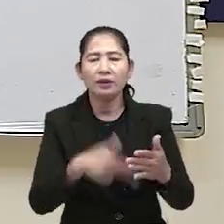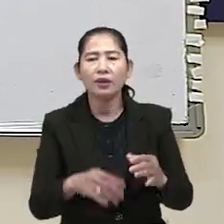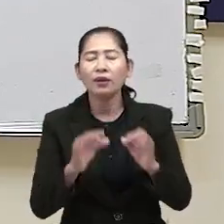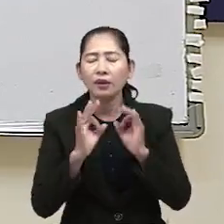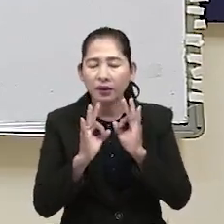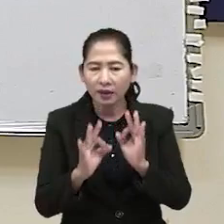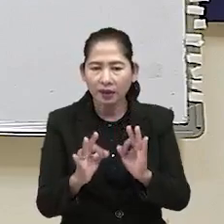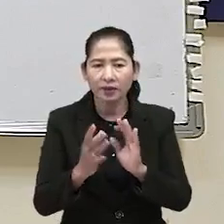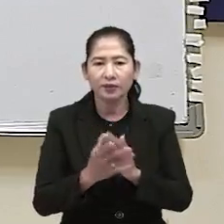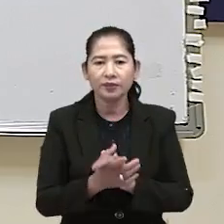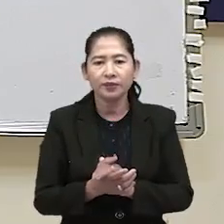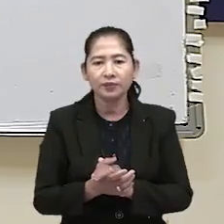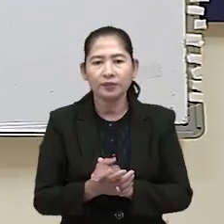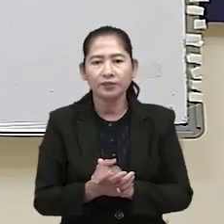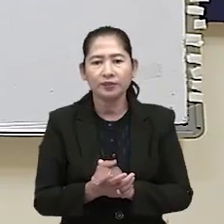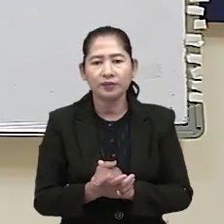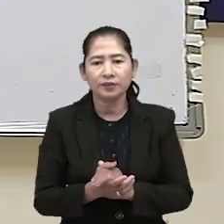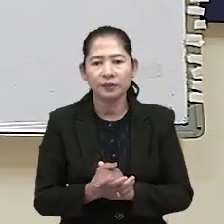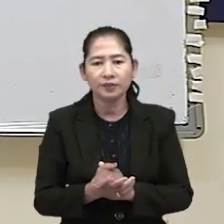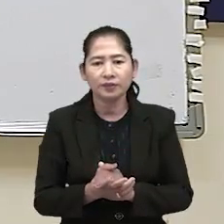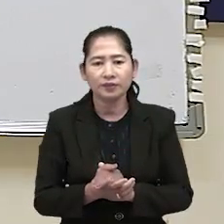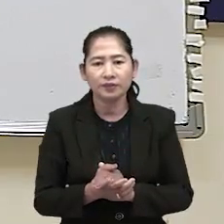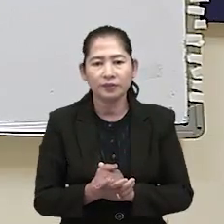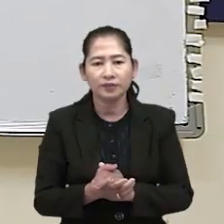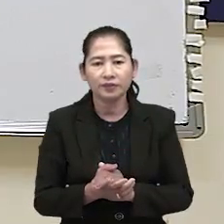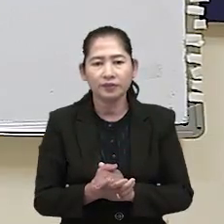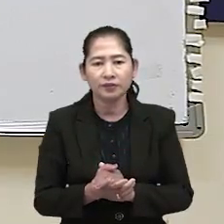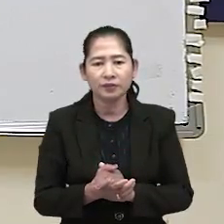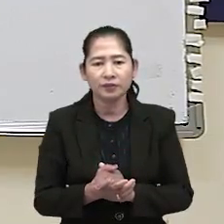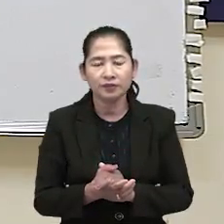ណាកូនណាចា